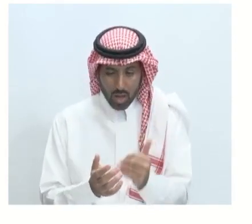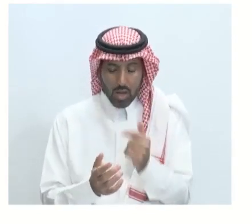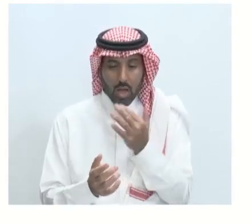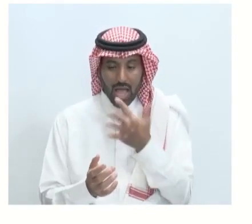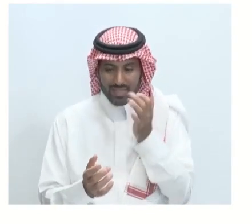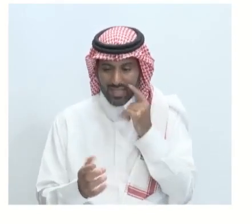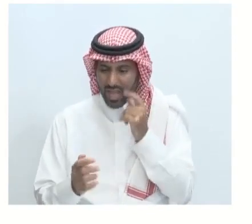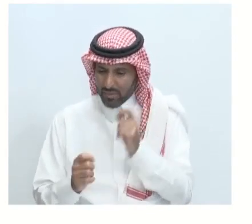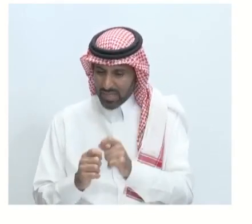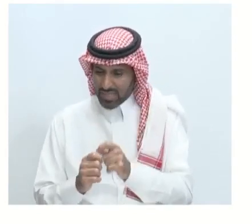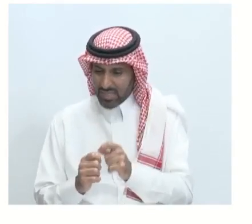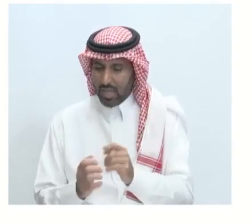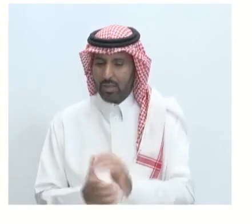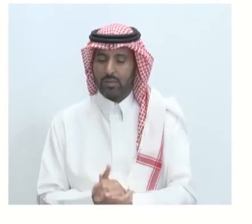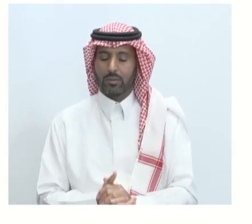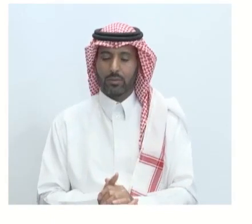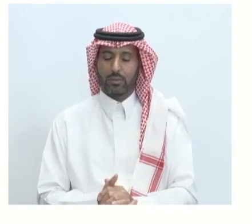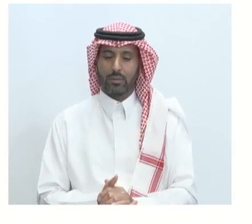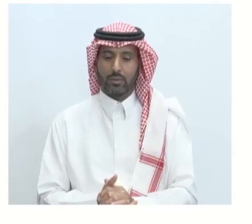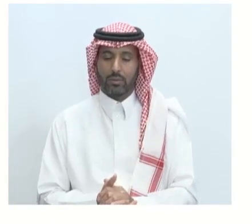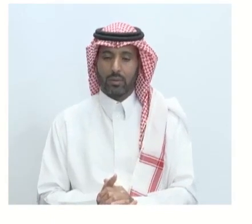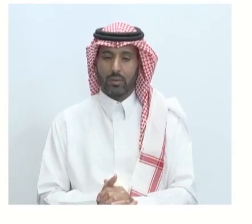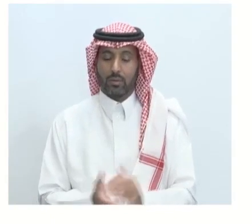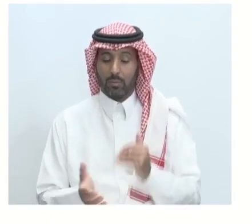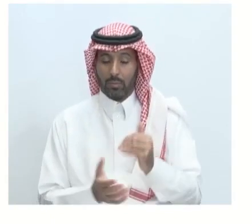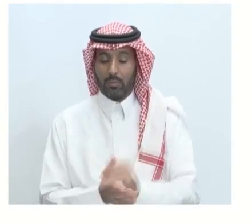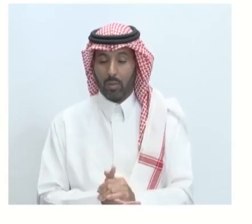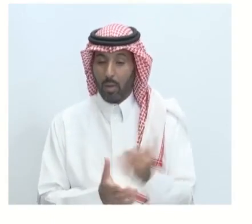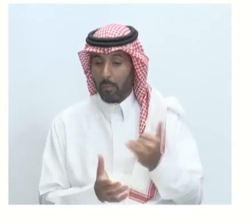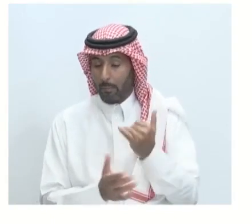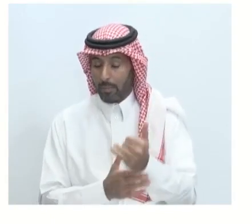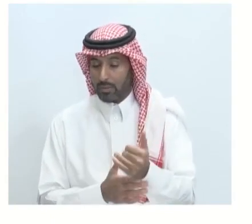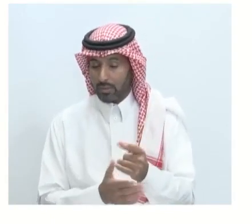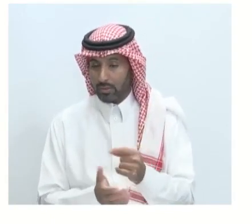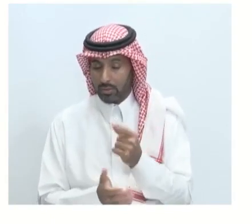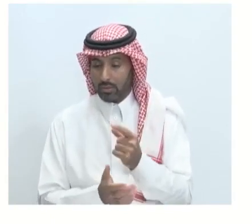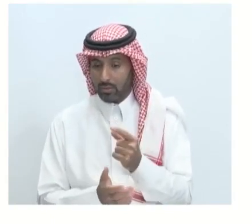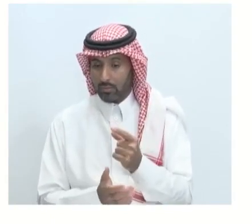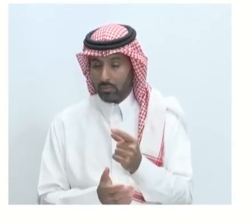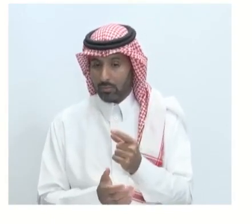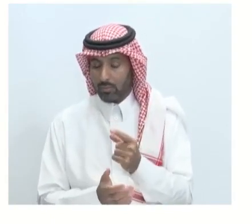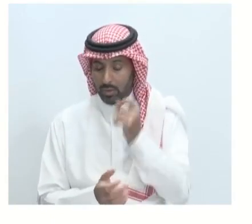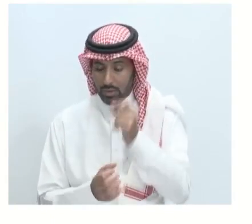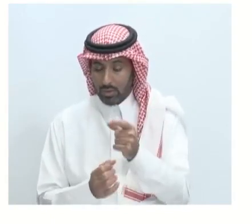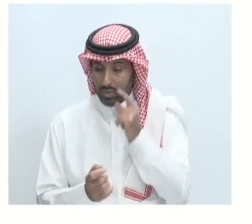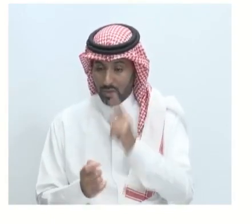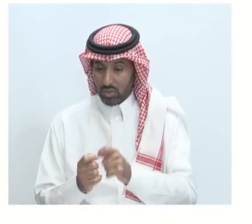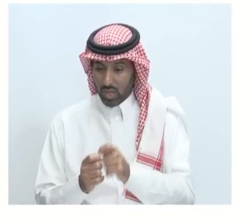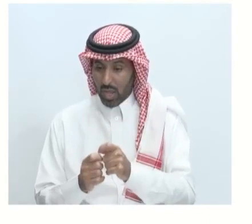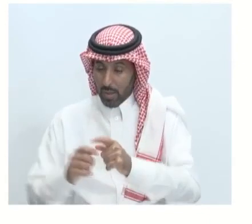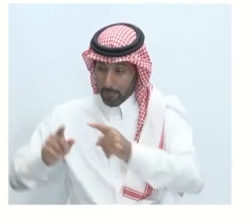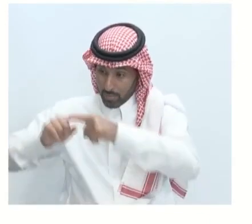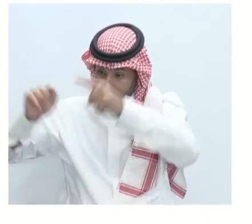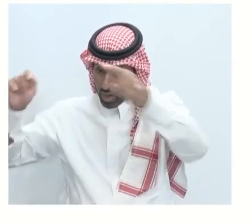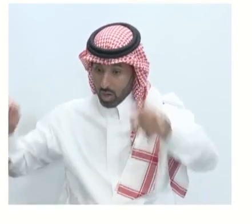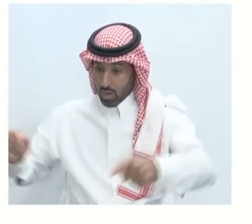من العدسات ايضا توجد ميزه مهمه اخرى وهي انه يمكن تصنيع مراه ذات بعد بؤري بؤري قصير